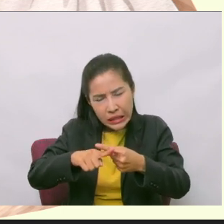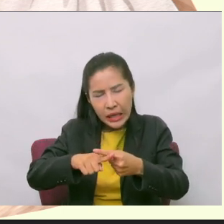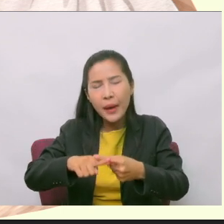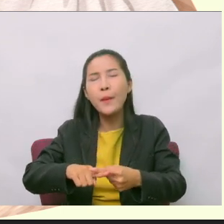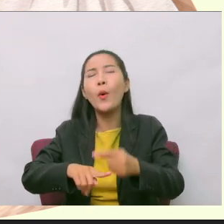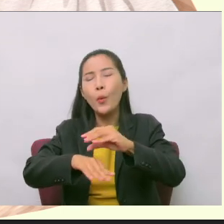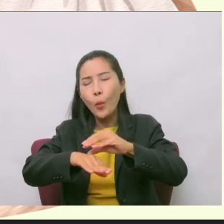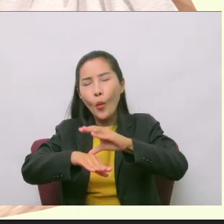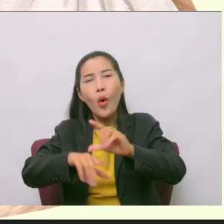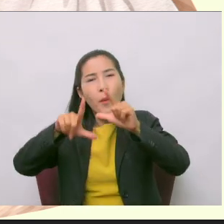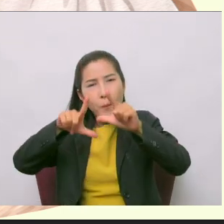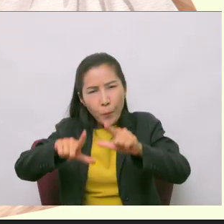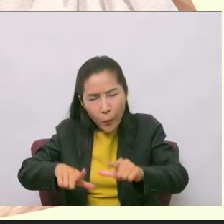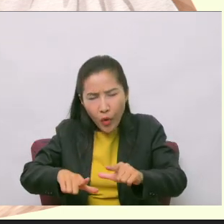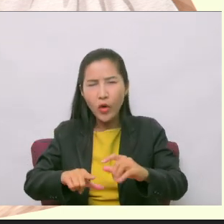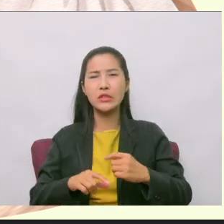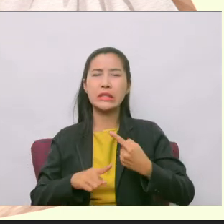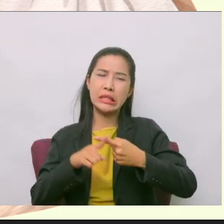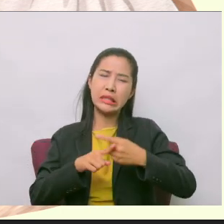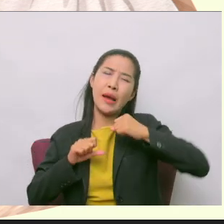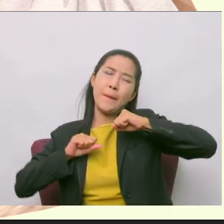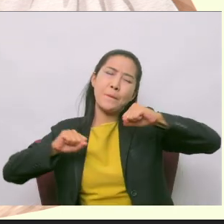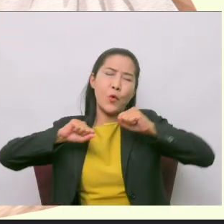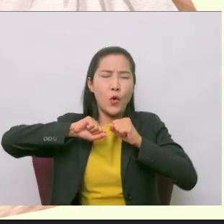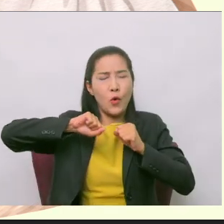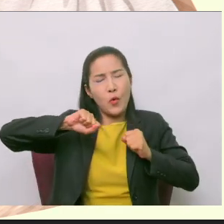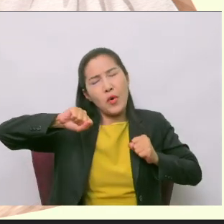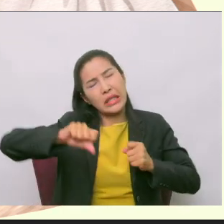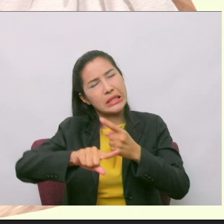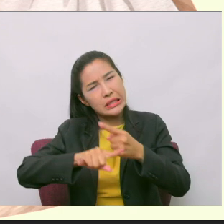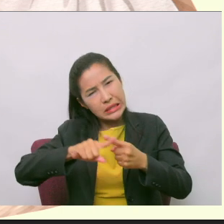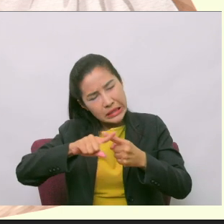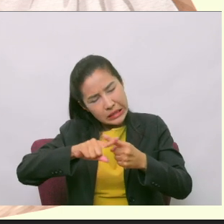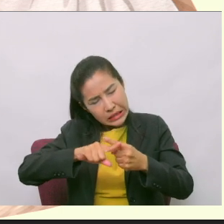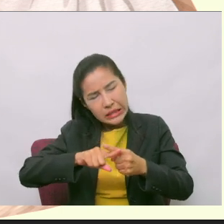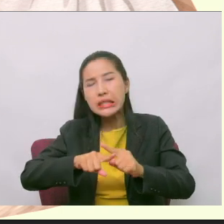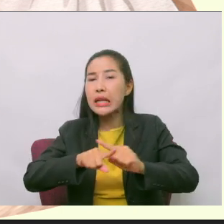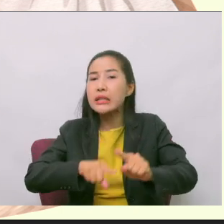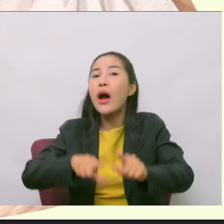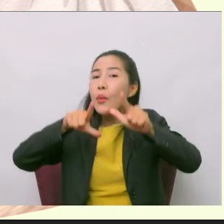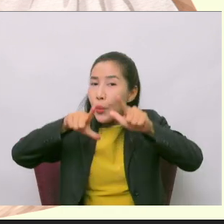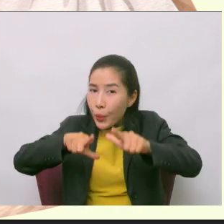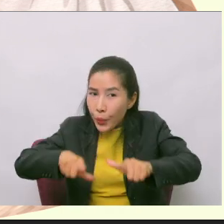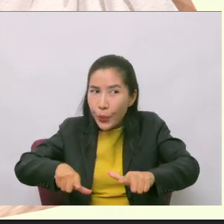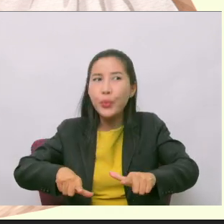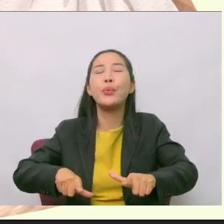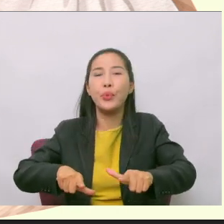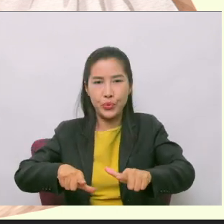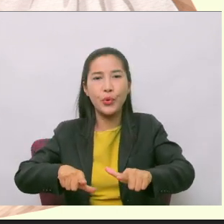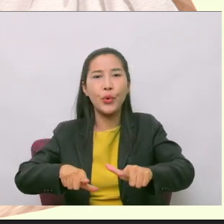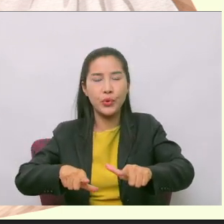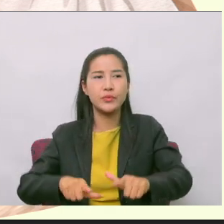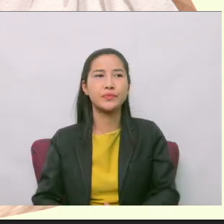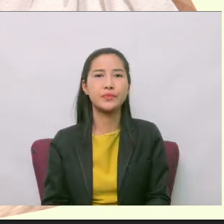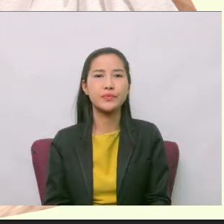นะคะตัวยานี้เป็นสำคัญมากๆเนาะนะคะเพราะฉะนั้นเนี่ยในสมุนไพรลูกประคบตัวยาตัวนี้ขาดไม่ได้นะคะต่อ